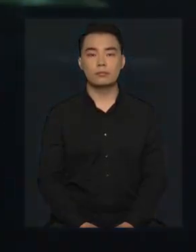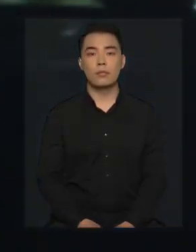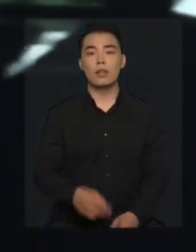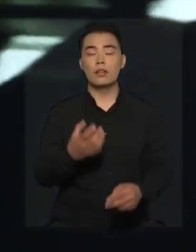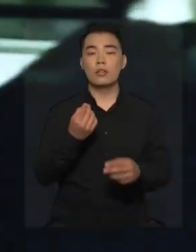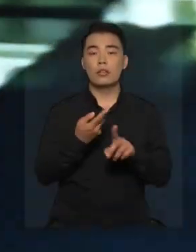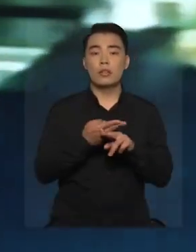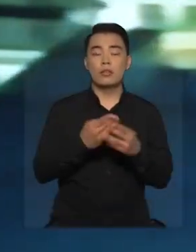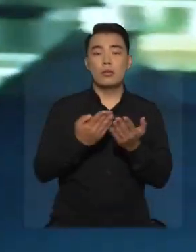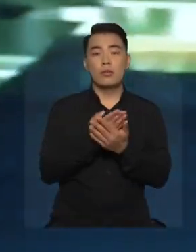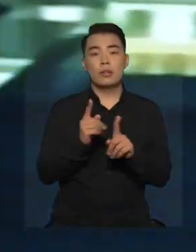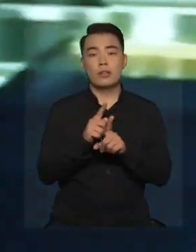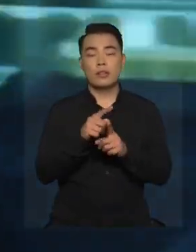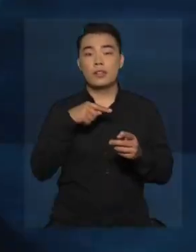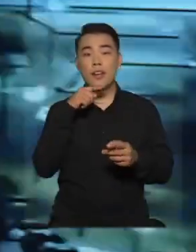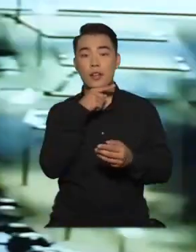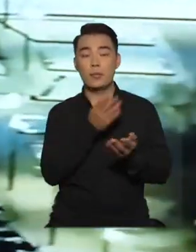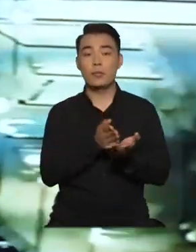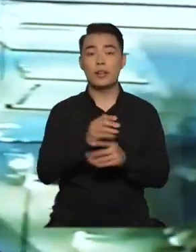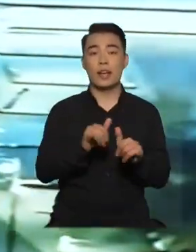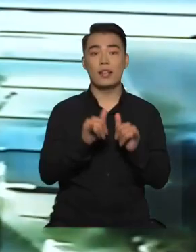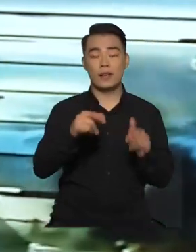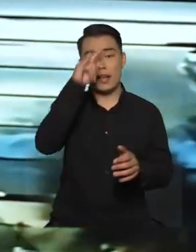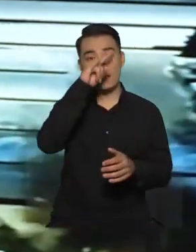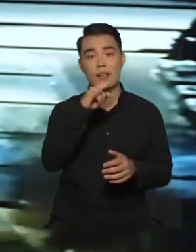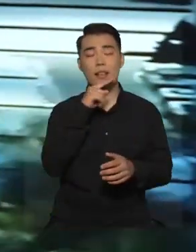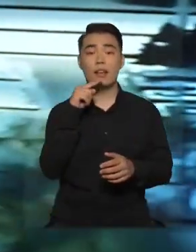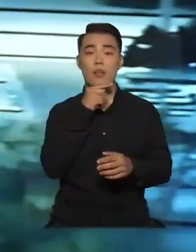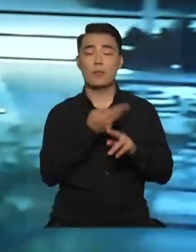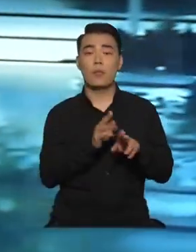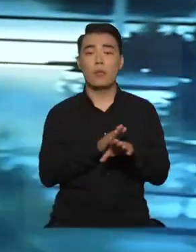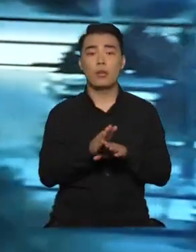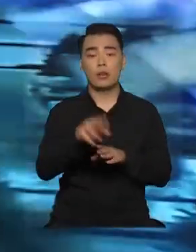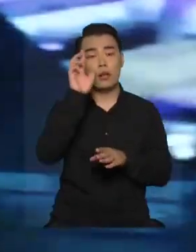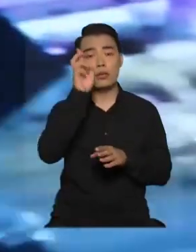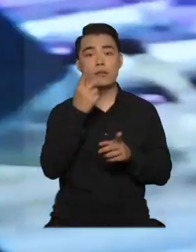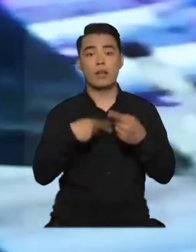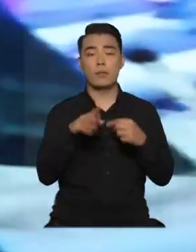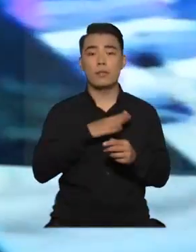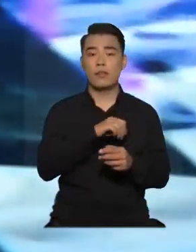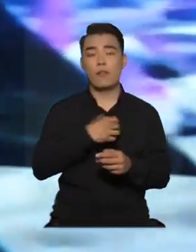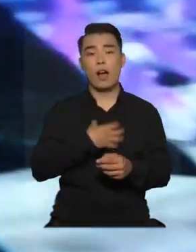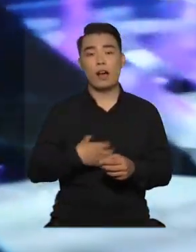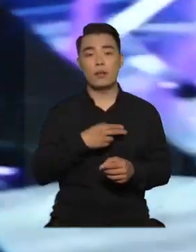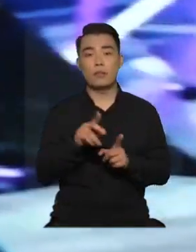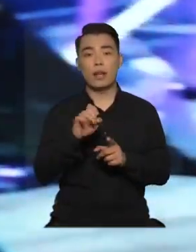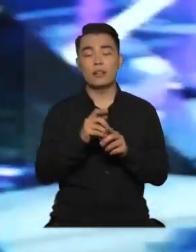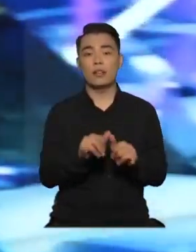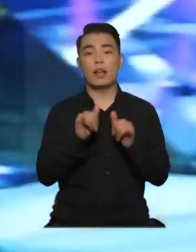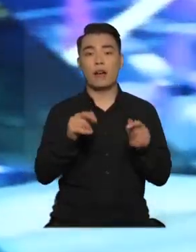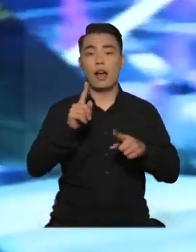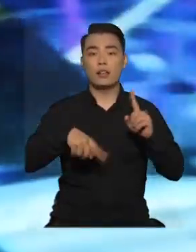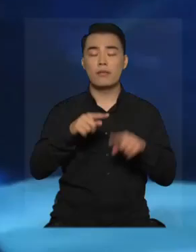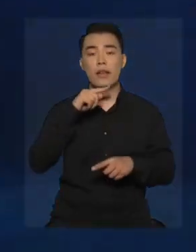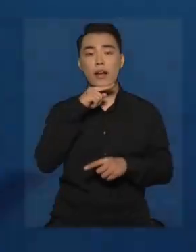Продолжая тему социально-экономического развития Казахстана, накануне, я напомню, глава государства обозначил ключевые приоритеты развития